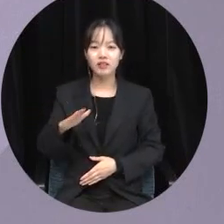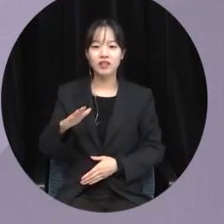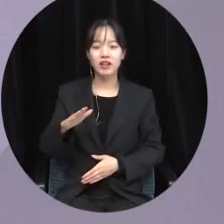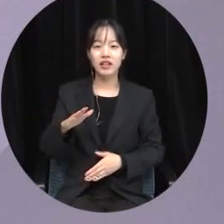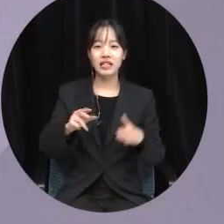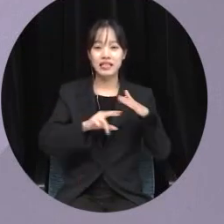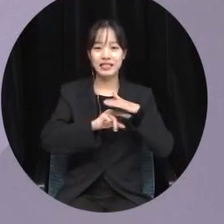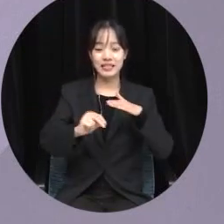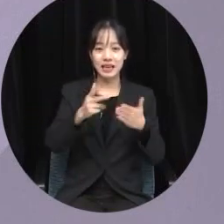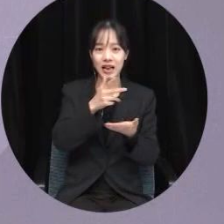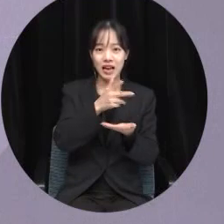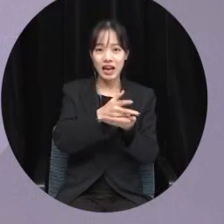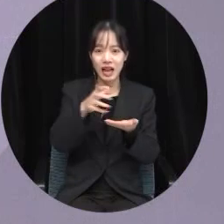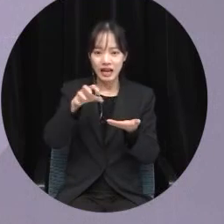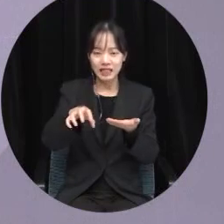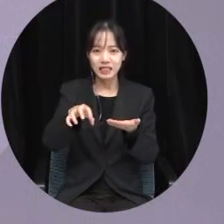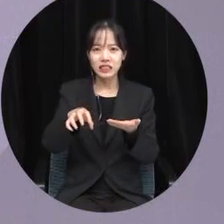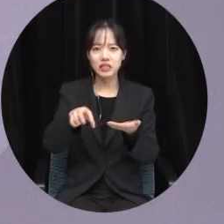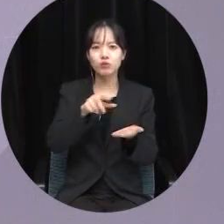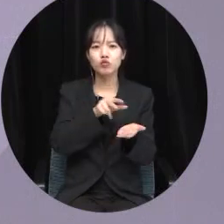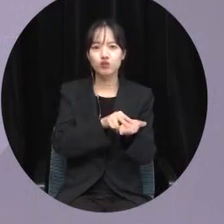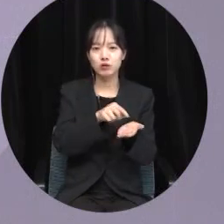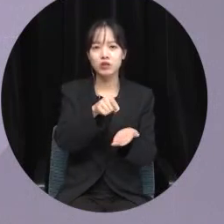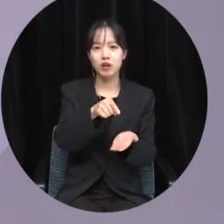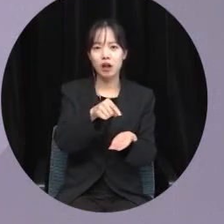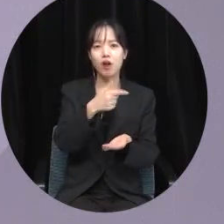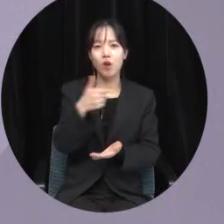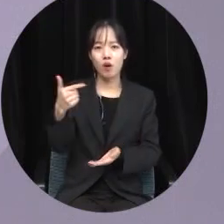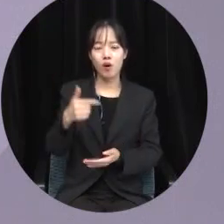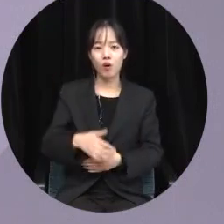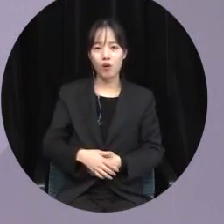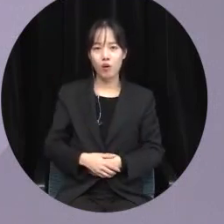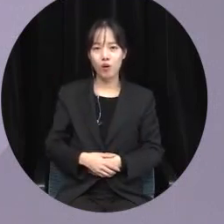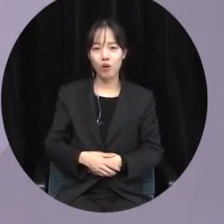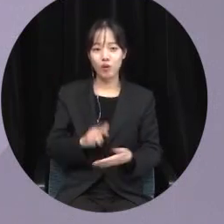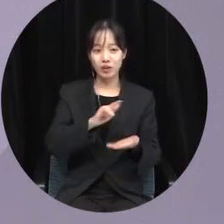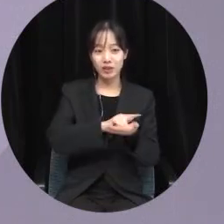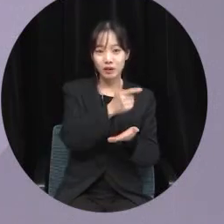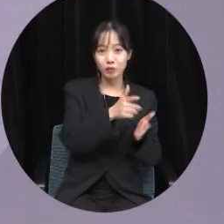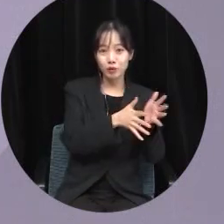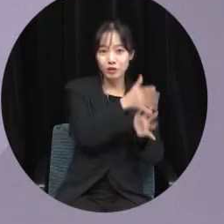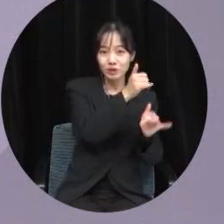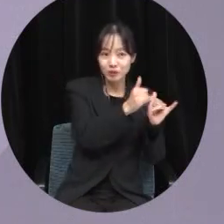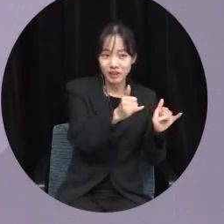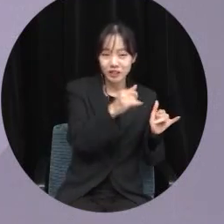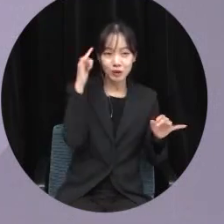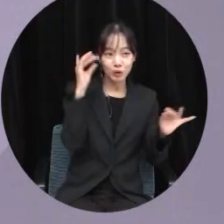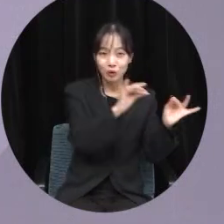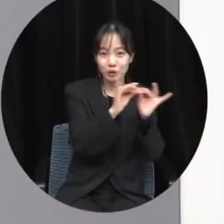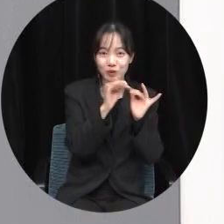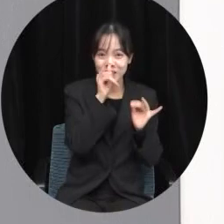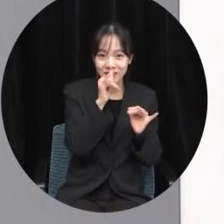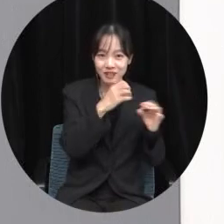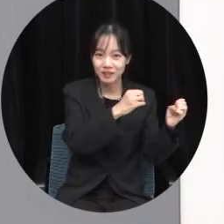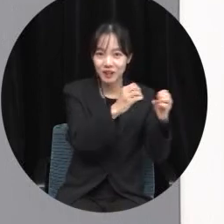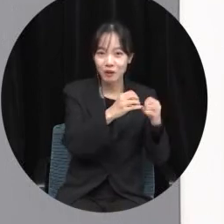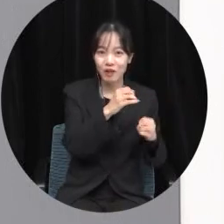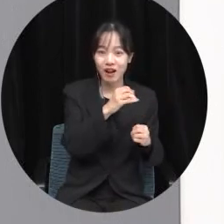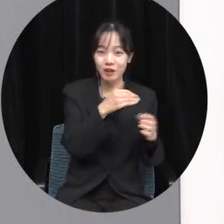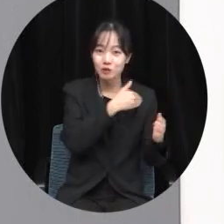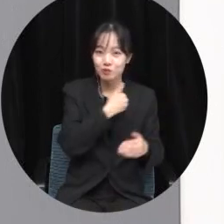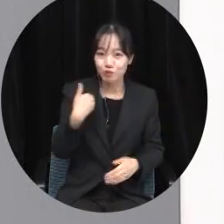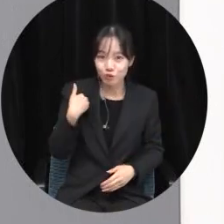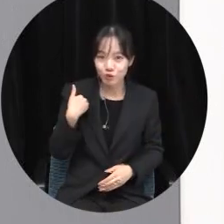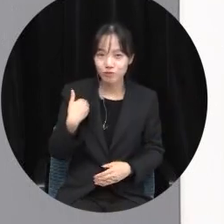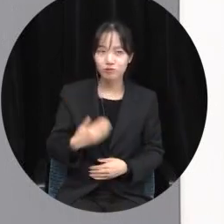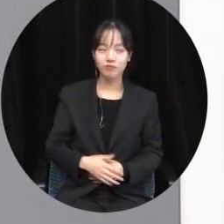기지 문제에 대해서 김포 시민, 고촌 주민들과 충분히 교감이 있었는지 그게 궁금합니다. 네, 오경훈 후보 답변해